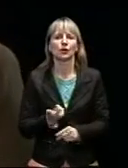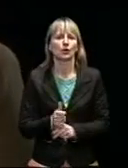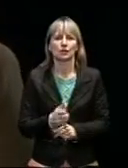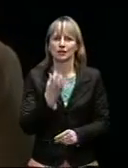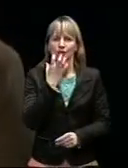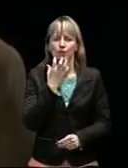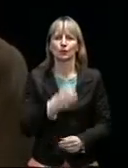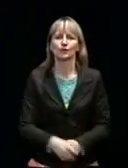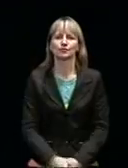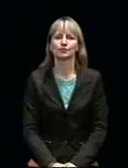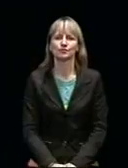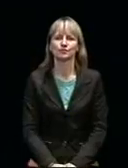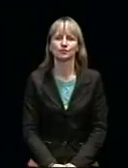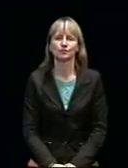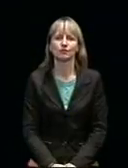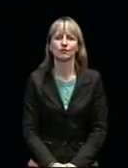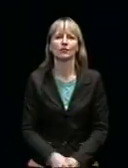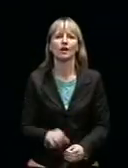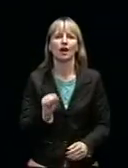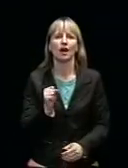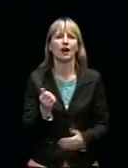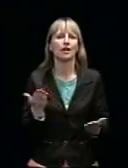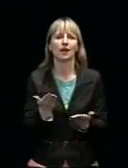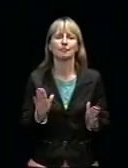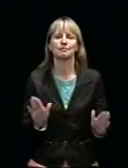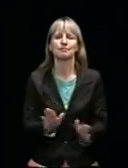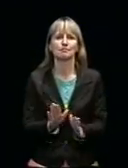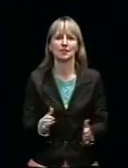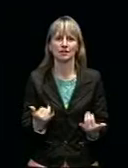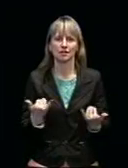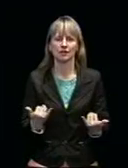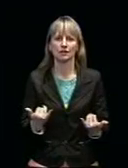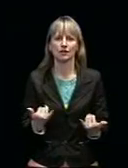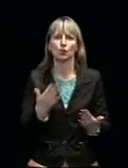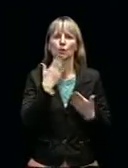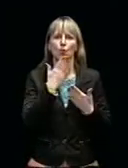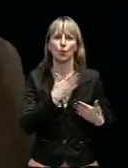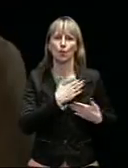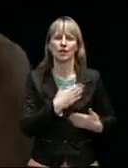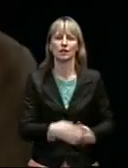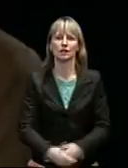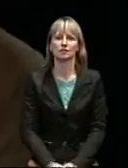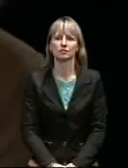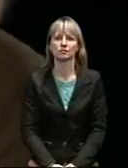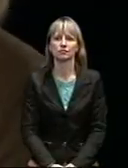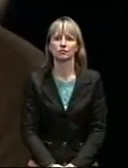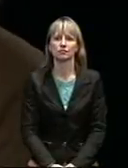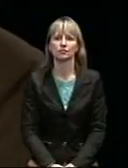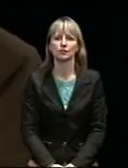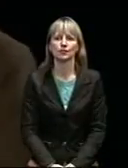тепло. А от яка пісня на даний момент улюблена?